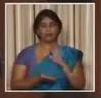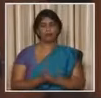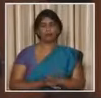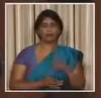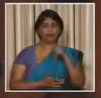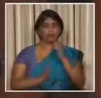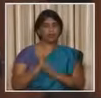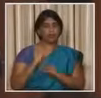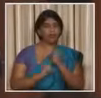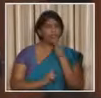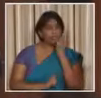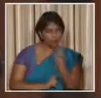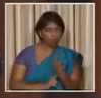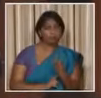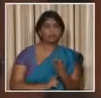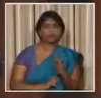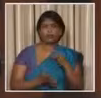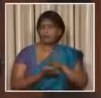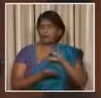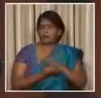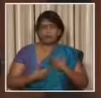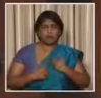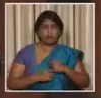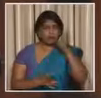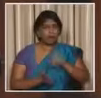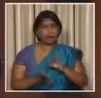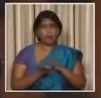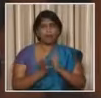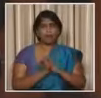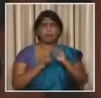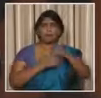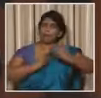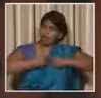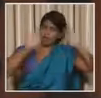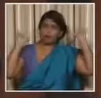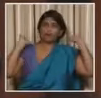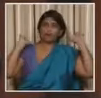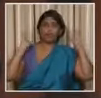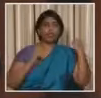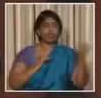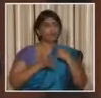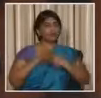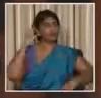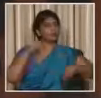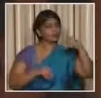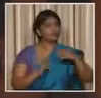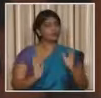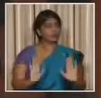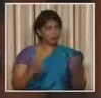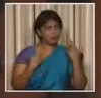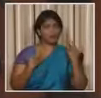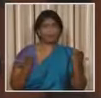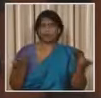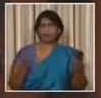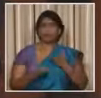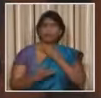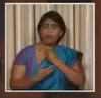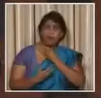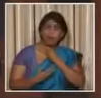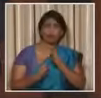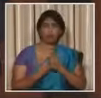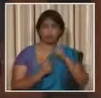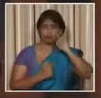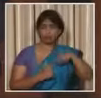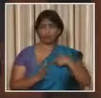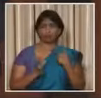ඔබතුමාට මන්ත්‍රීවරු තුනයි නම් ඉන්නේ ඔබතුමාට තීරණ ගන්න බැරි නම් ඔබතුමා පාර්ලිමේන්තුව විසුරුවන්න අලුත් ඡන්දයක් තියන්න. ඒයි බොරුවට තමන්ට ඕන